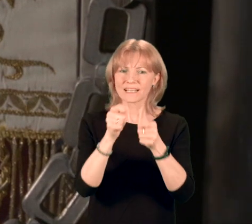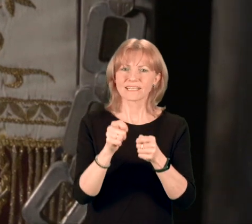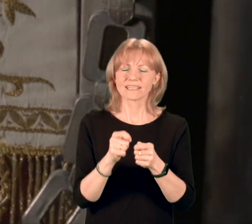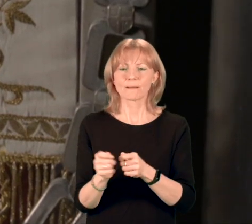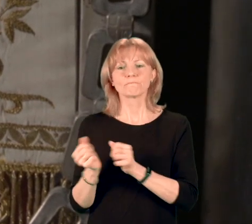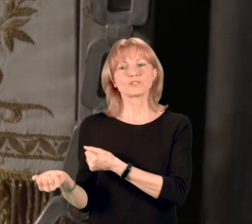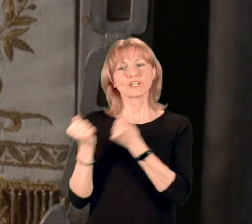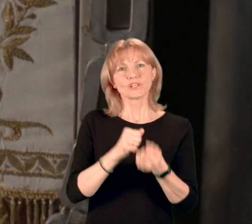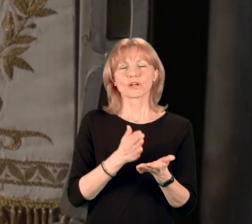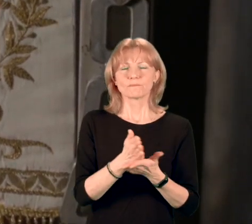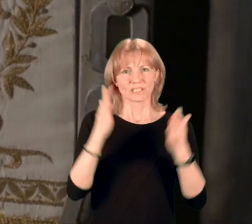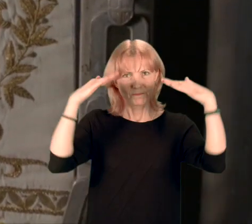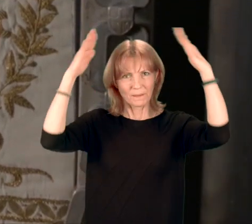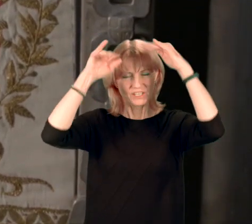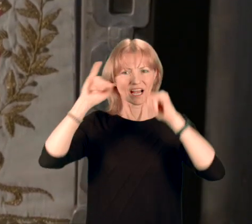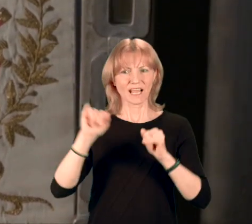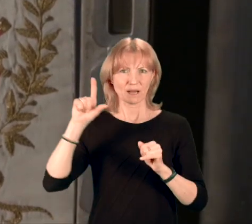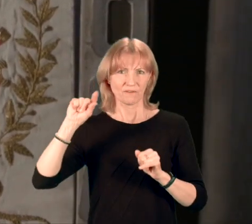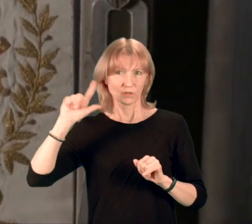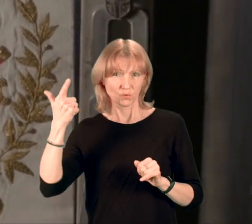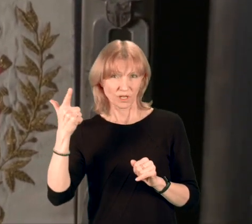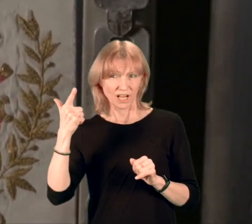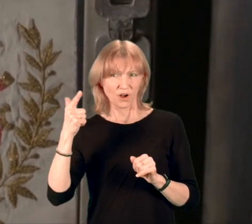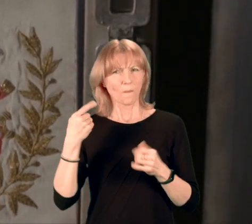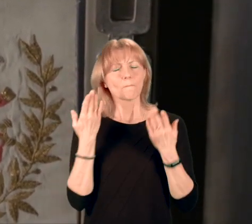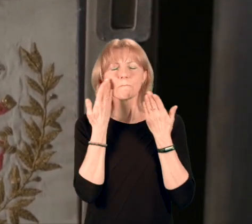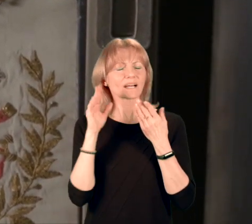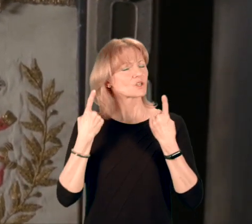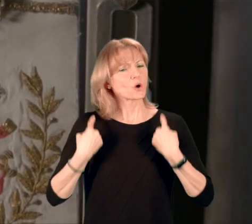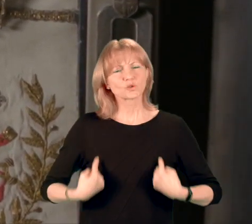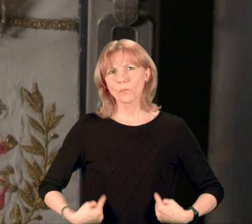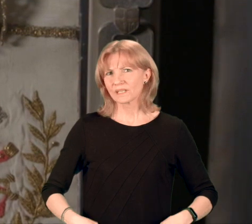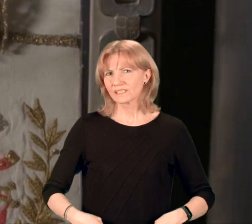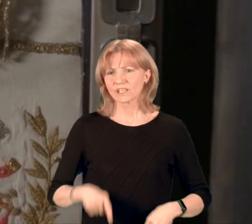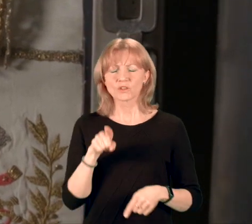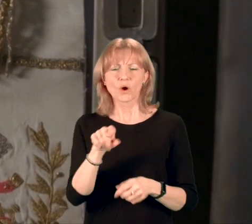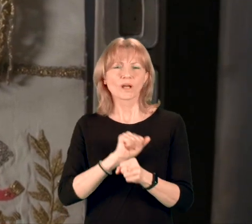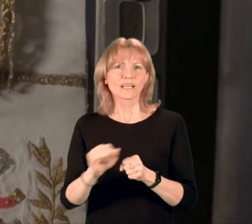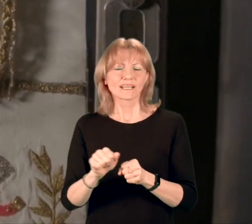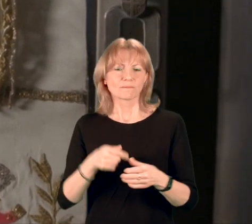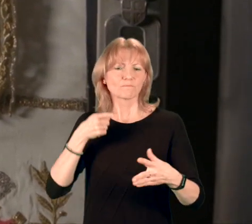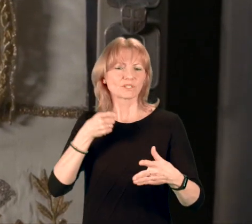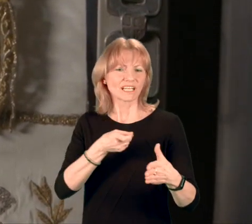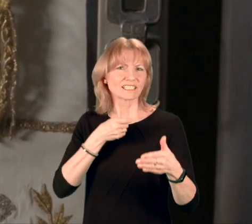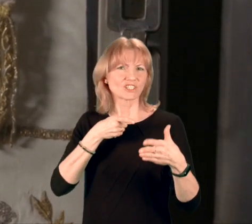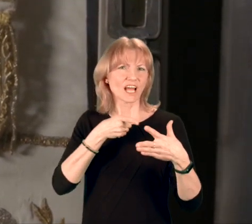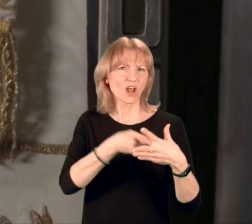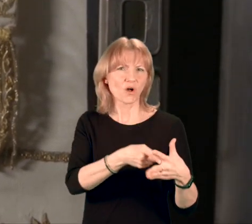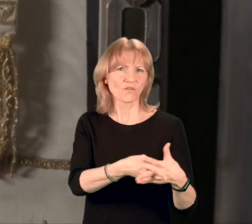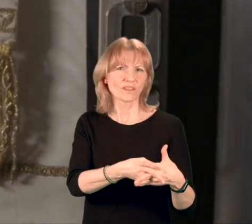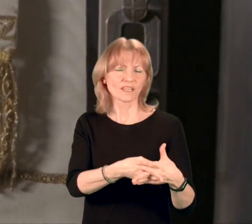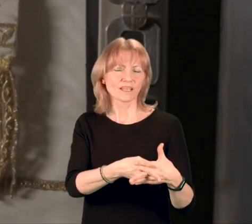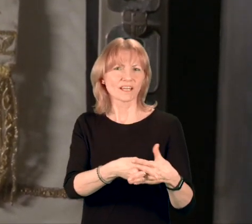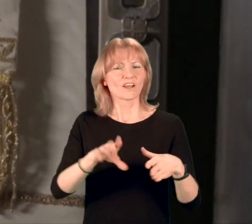ojca świętego Jana Pawła II o charakterze bardzo osobistym jest przestrzelony podczas zamachu na placu świętego Piotra